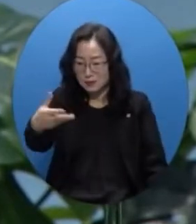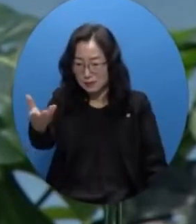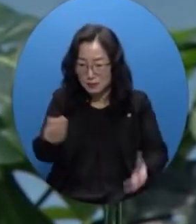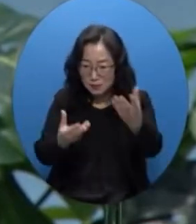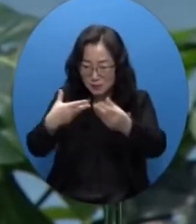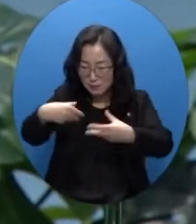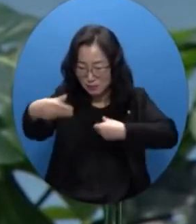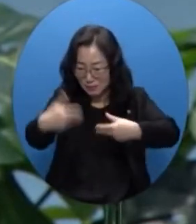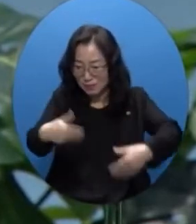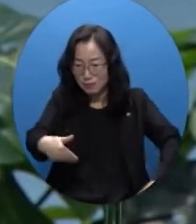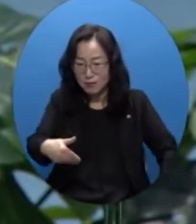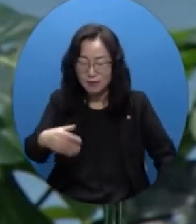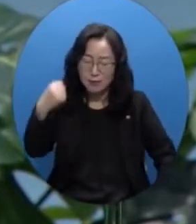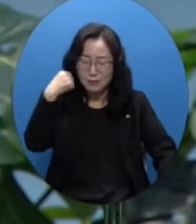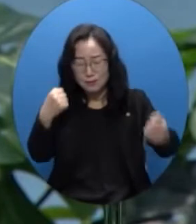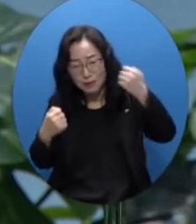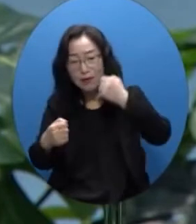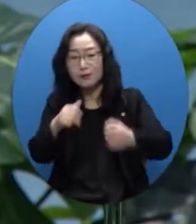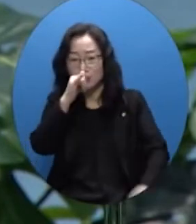하고 또